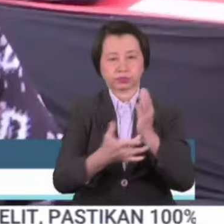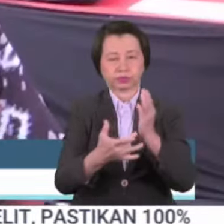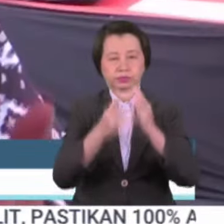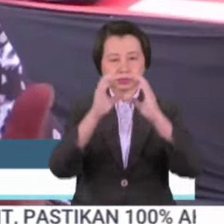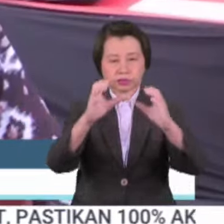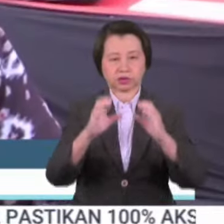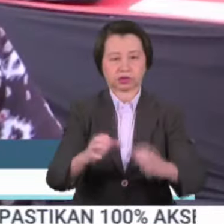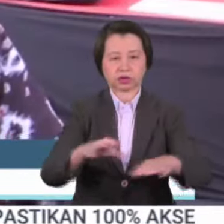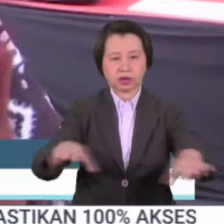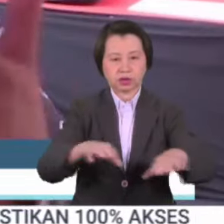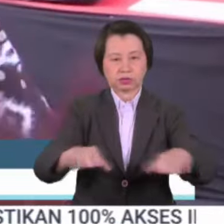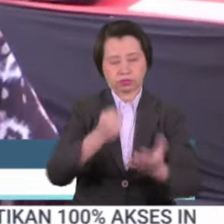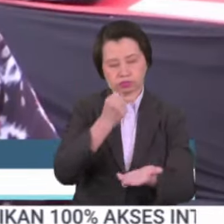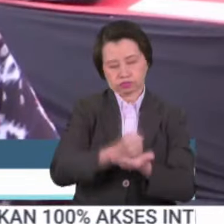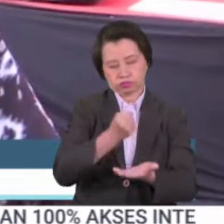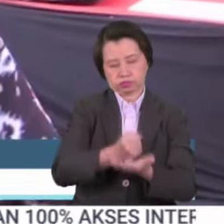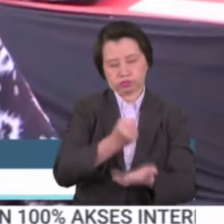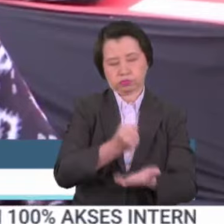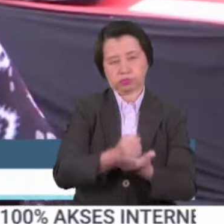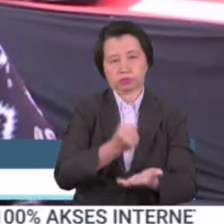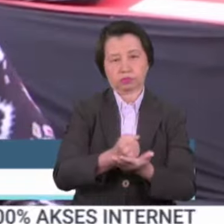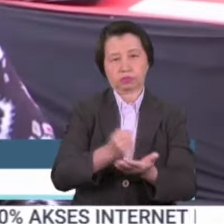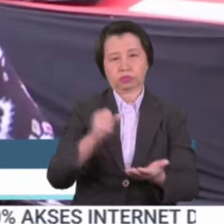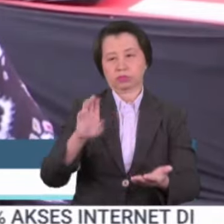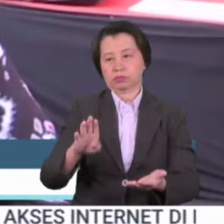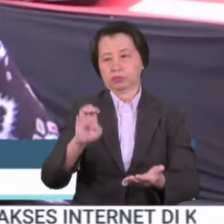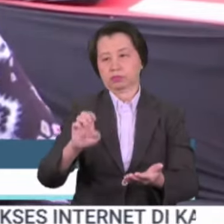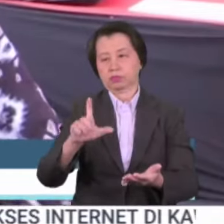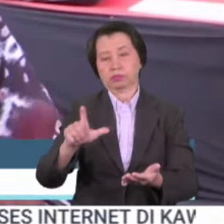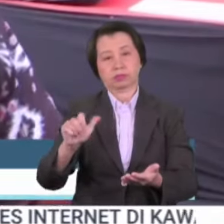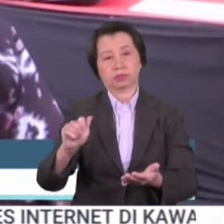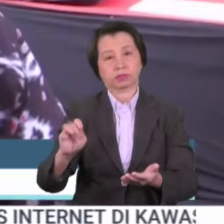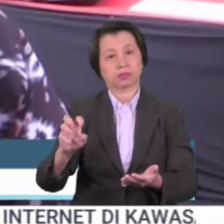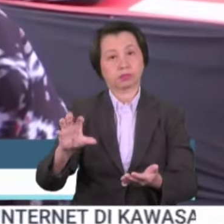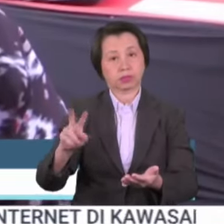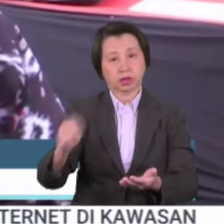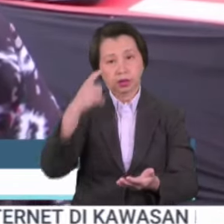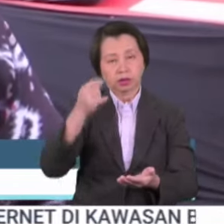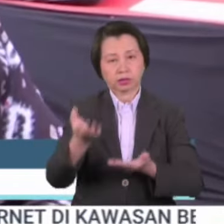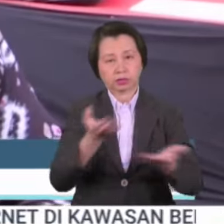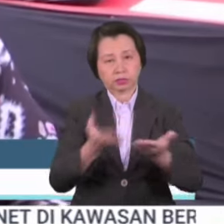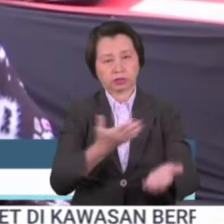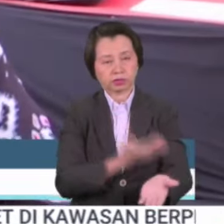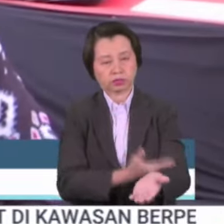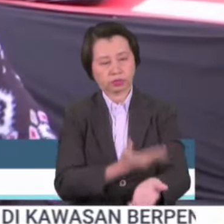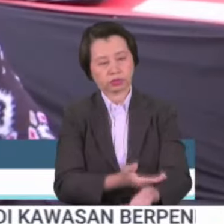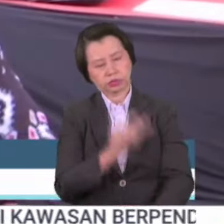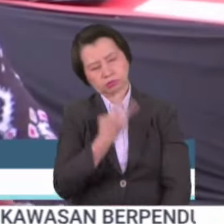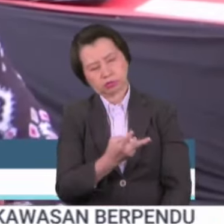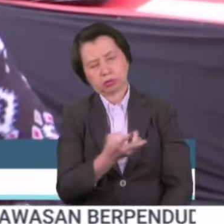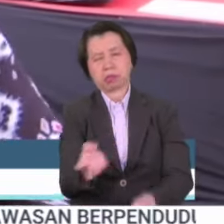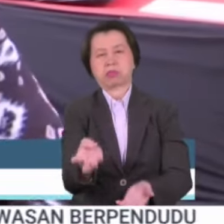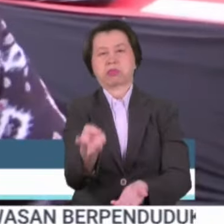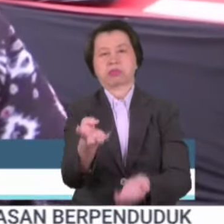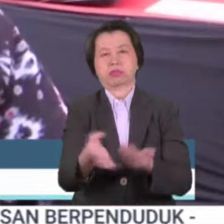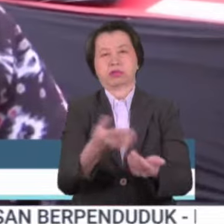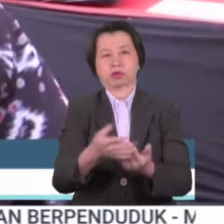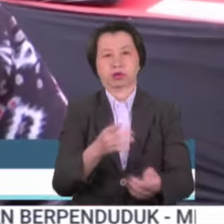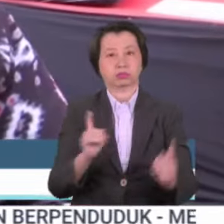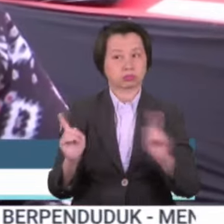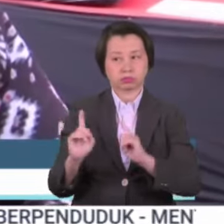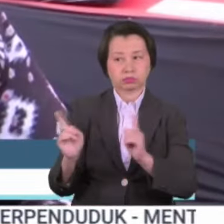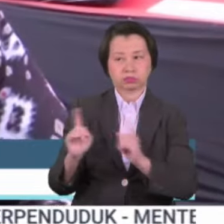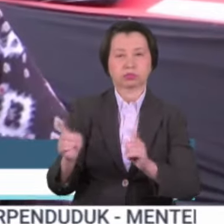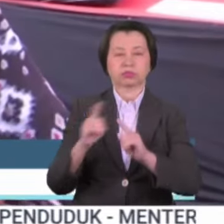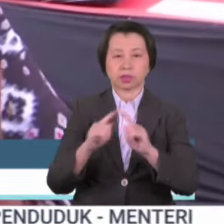teknik-teknik membuat sambal belacan yang pada hemat generasi muda nampak macam mudah, tapi dia punya